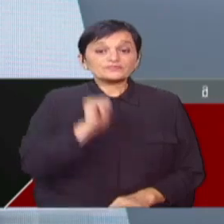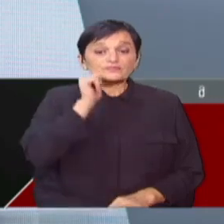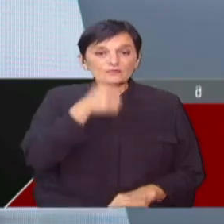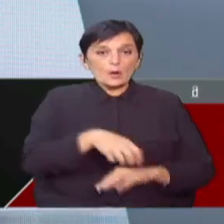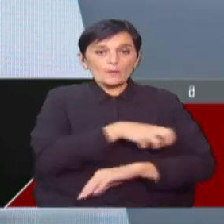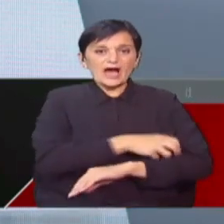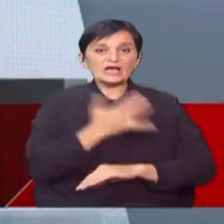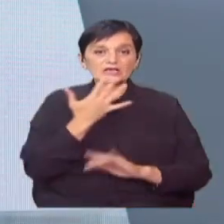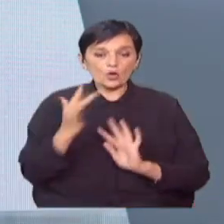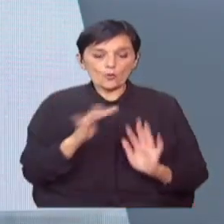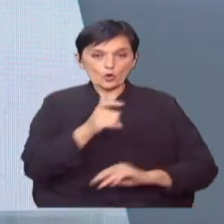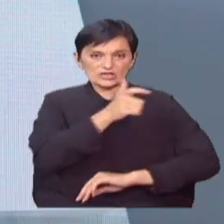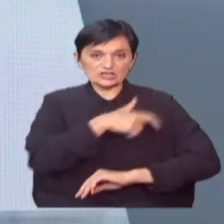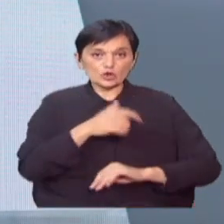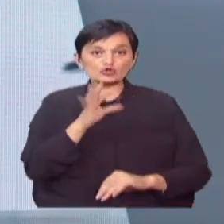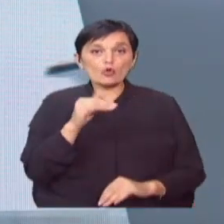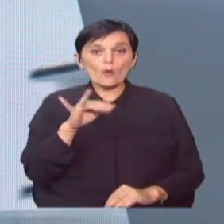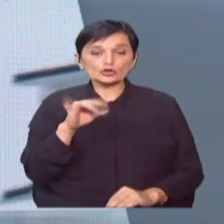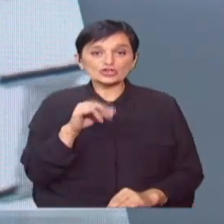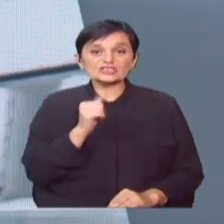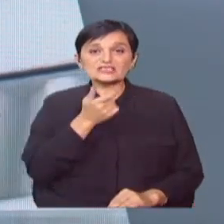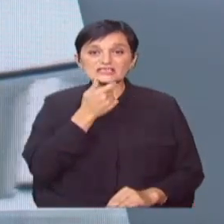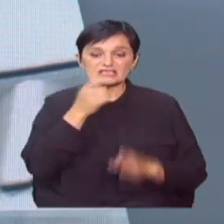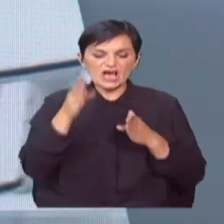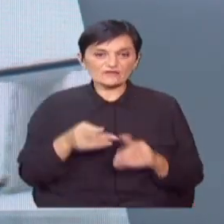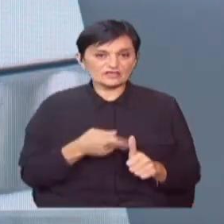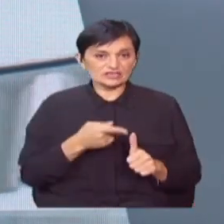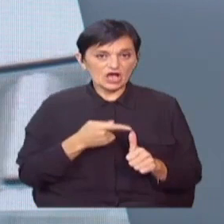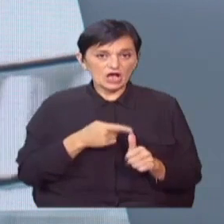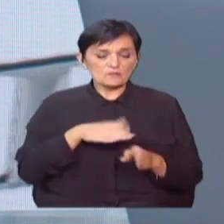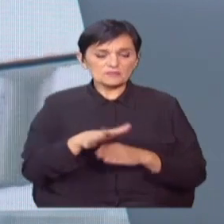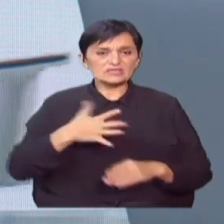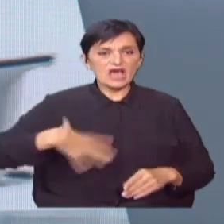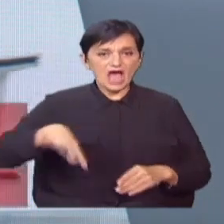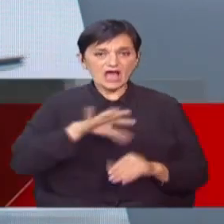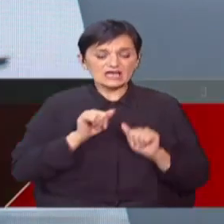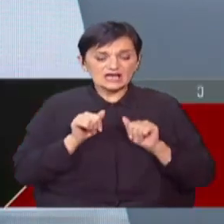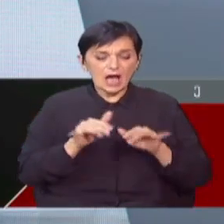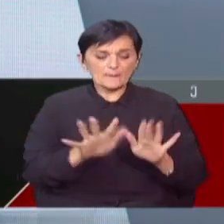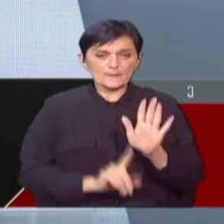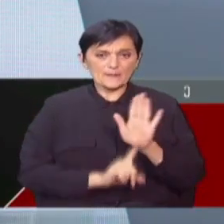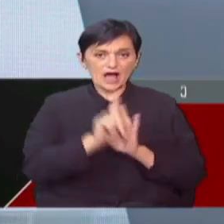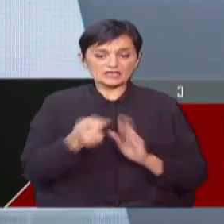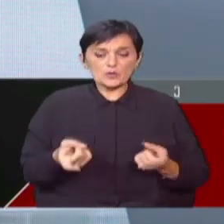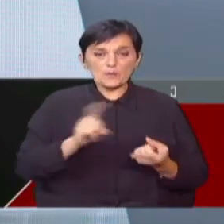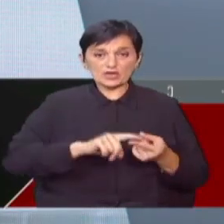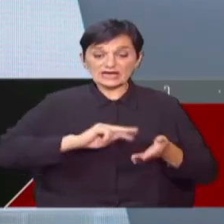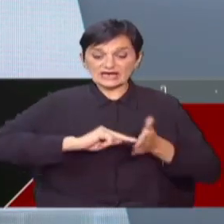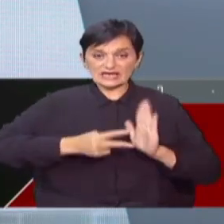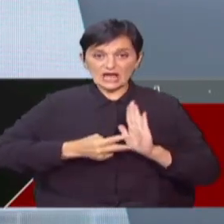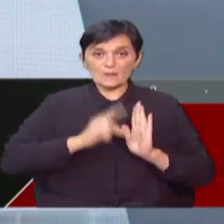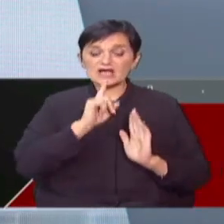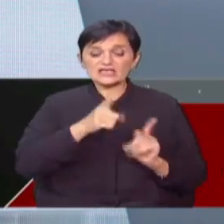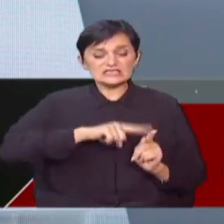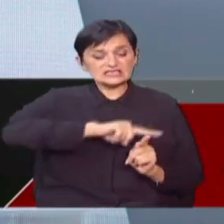ხვალიდან პარტია ნაციონალური მოძრაობის წევრი სოფო ჯაფარიძე მიხეილ სააკაშვილის სახელით მთელი ქვეყნის მასშტაბით კამპანიას იწყებს, რომლის ფარგლებშიც გეგმავს, რომ მთელი